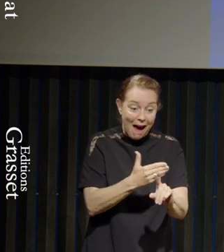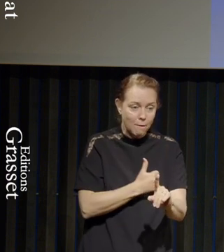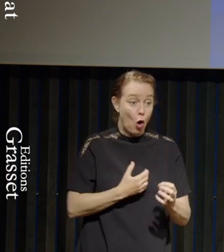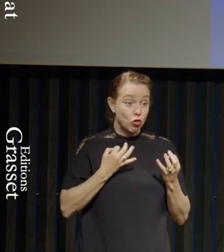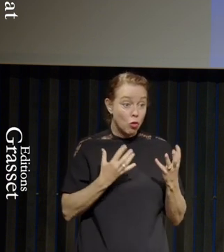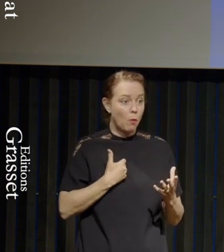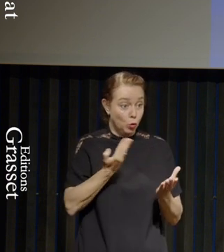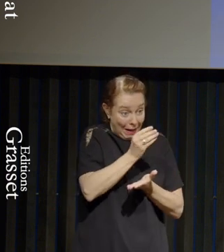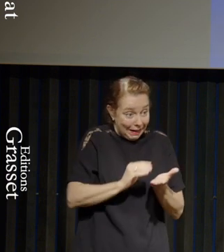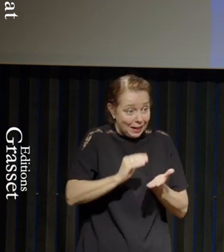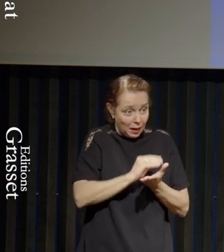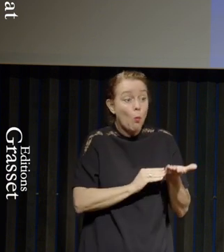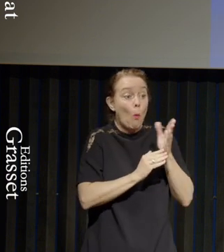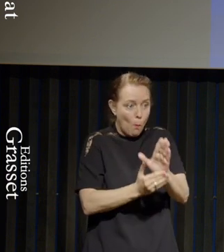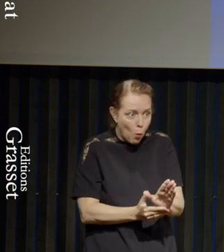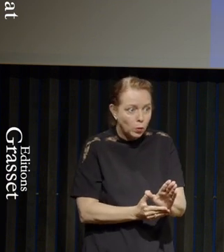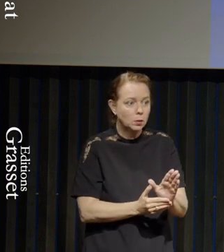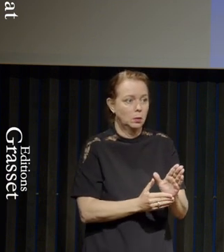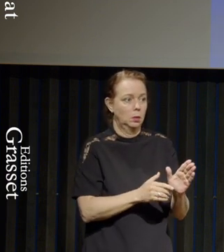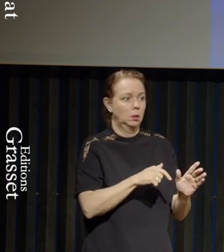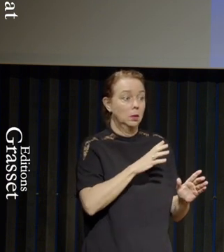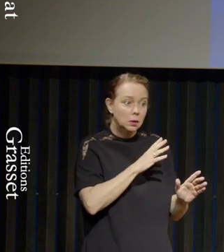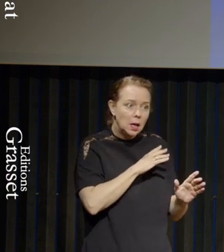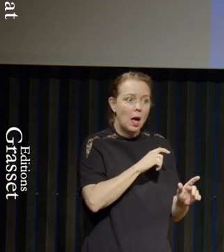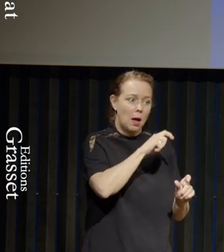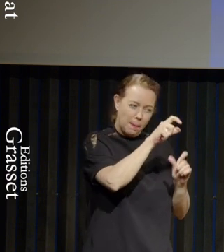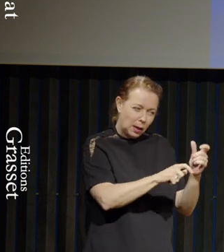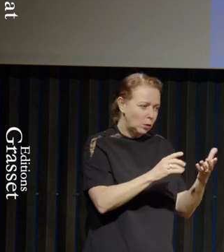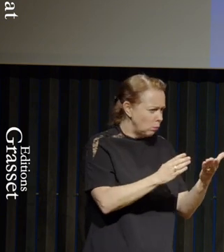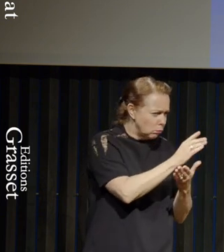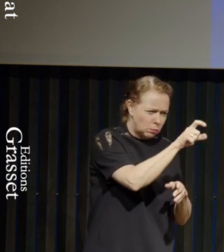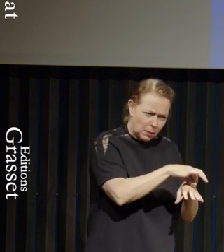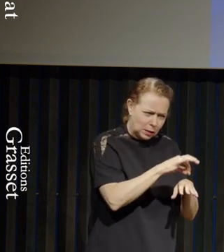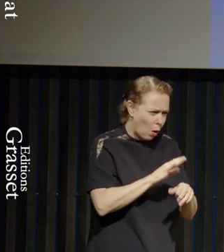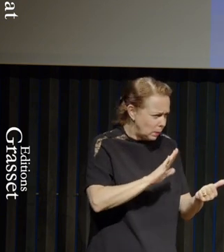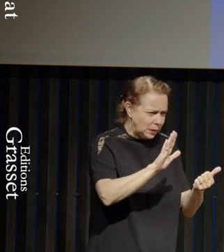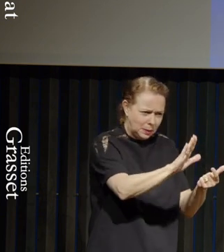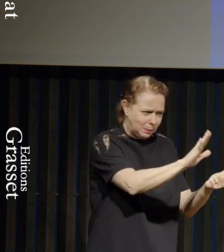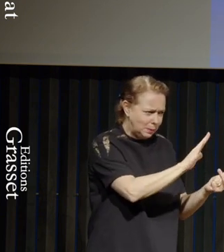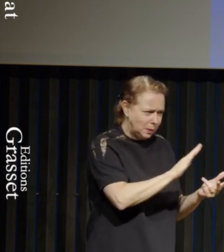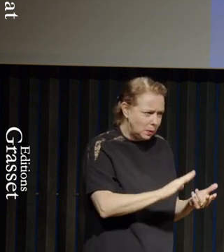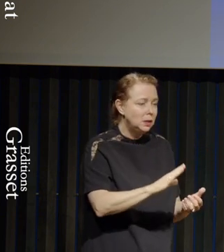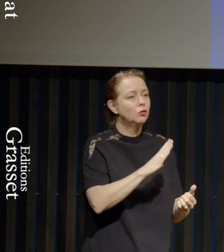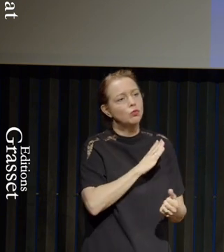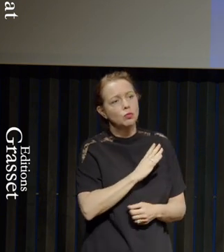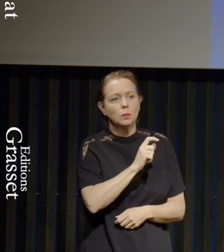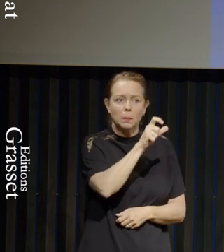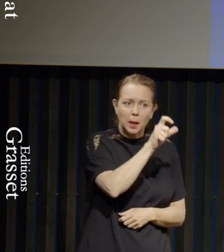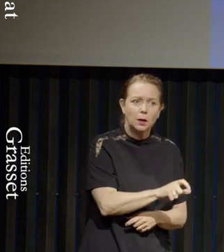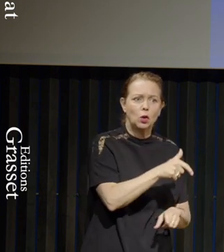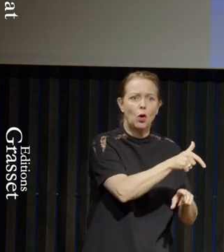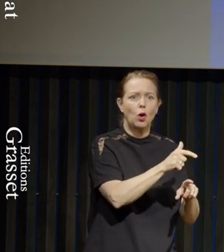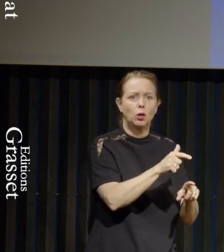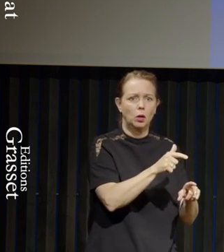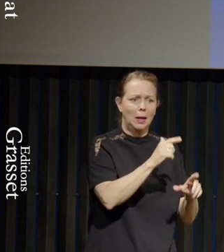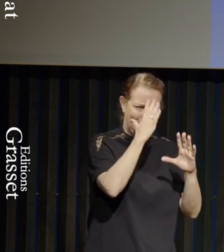du récit, de la narration, de ces trajectoires de patients, l'un ayant connu